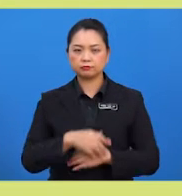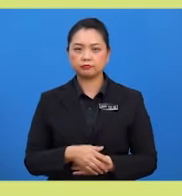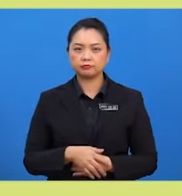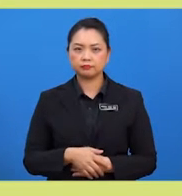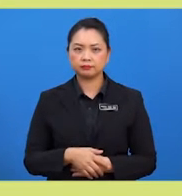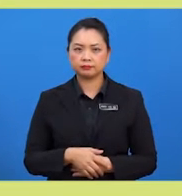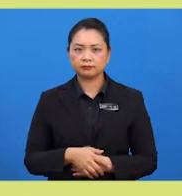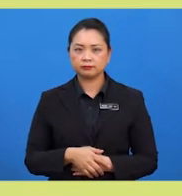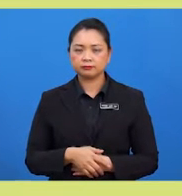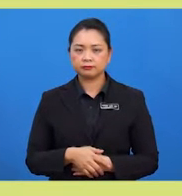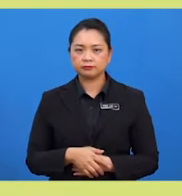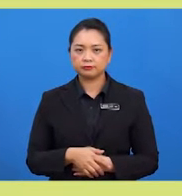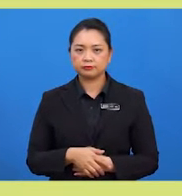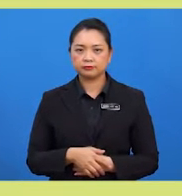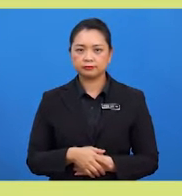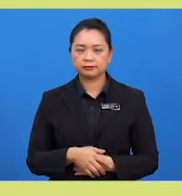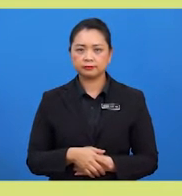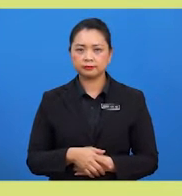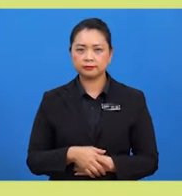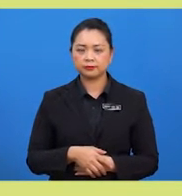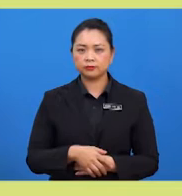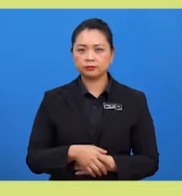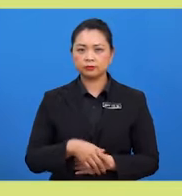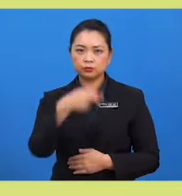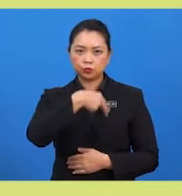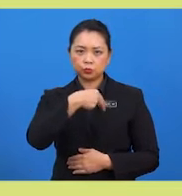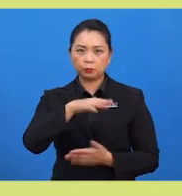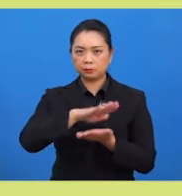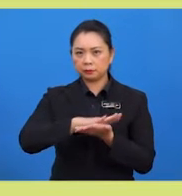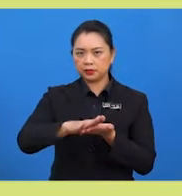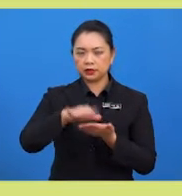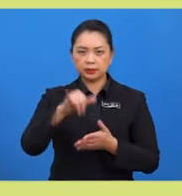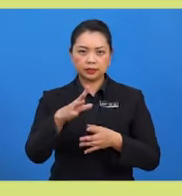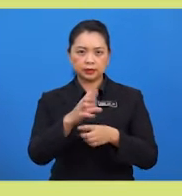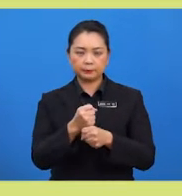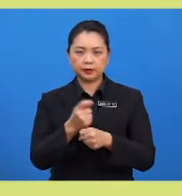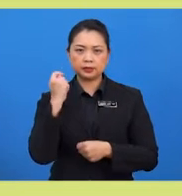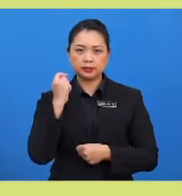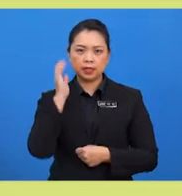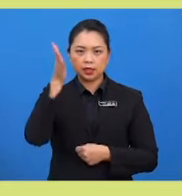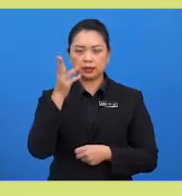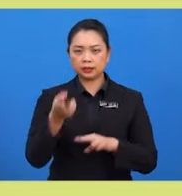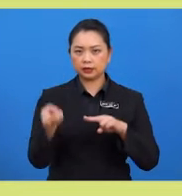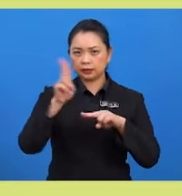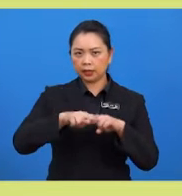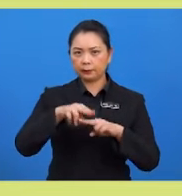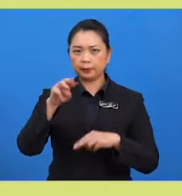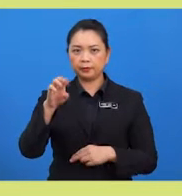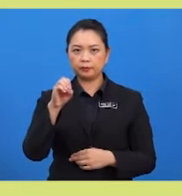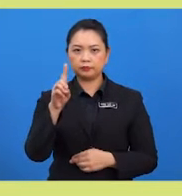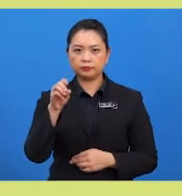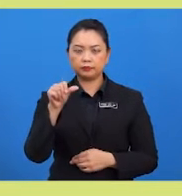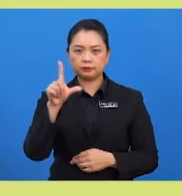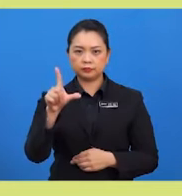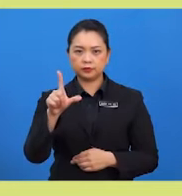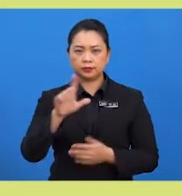juga. Mestilah ada kerana untung bersih yang kita peroleh tadi akan menambahkan modal.